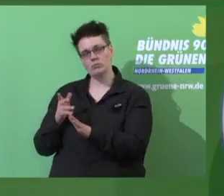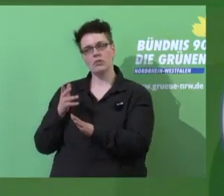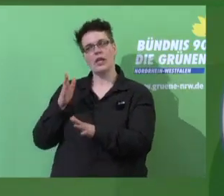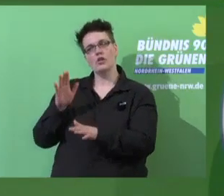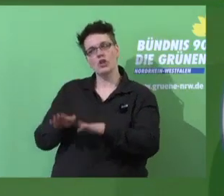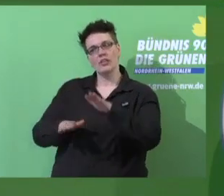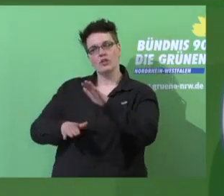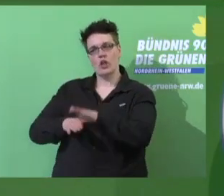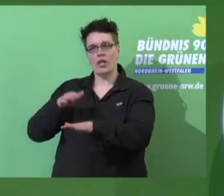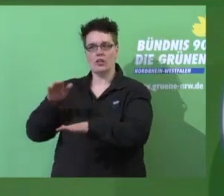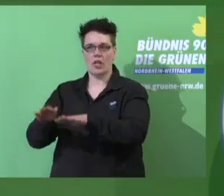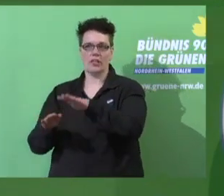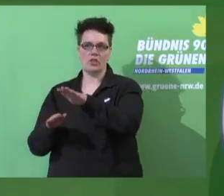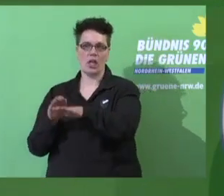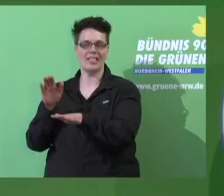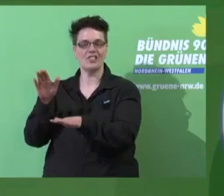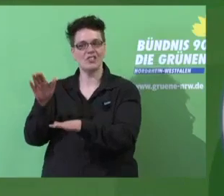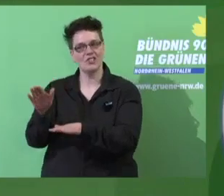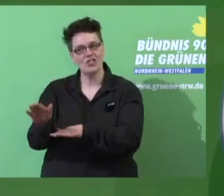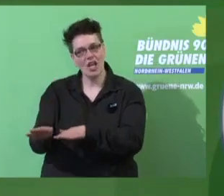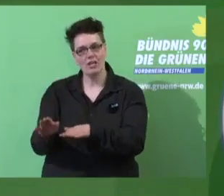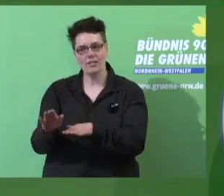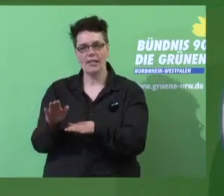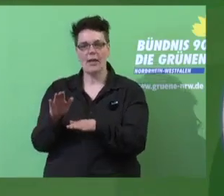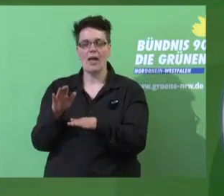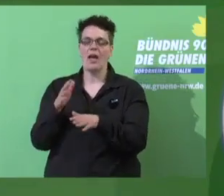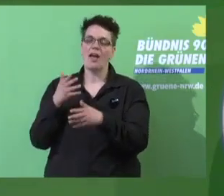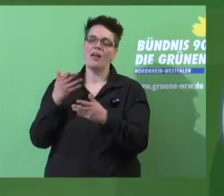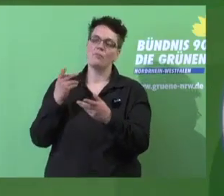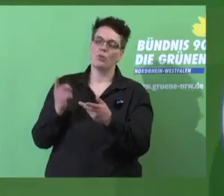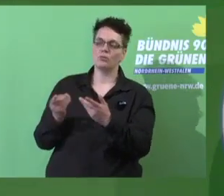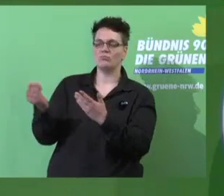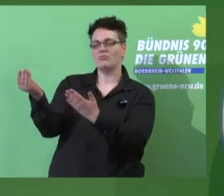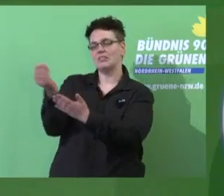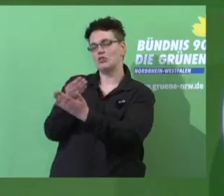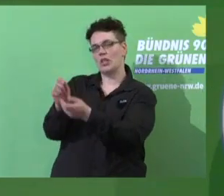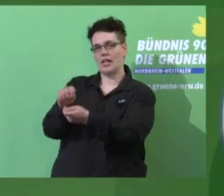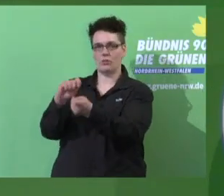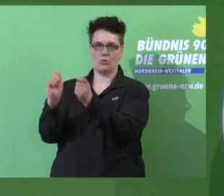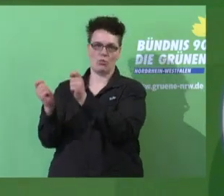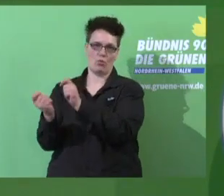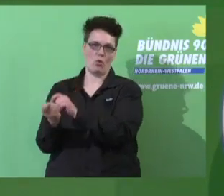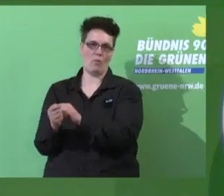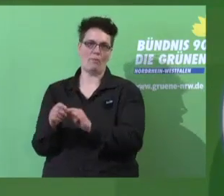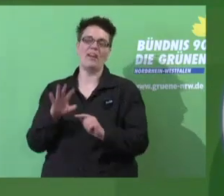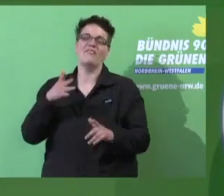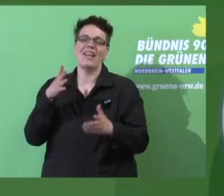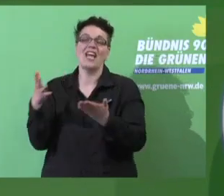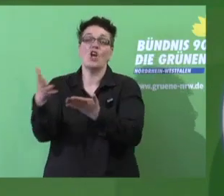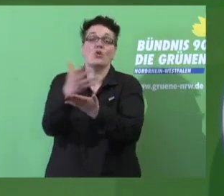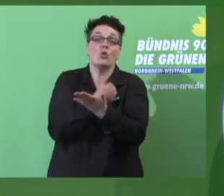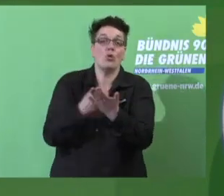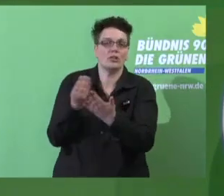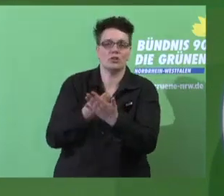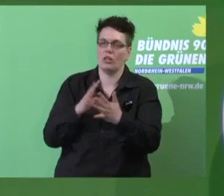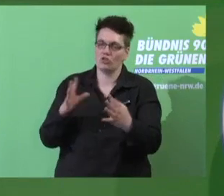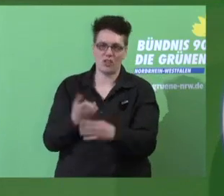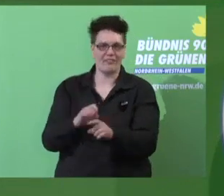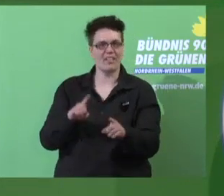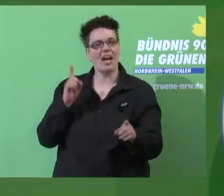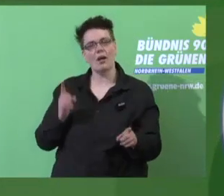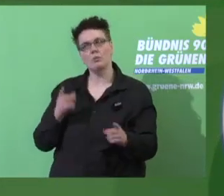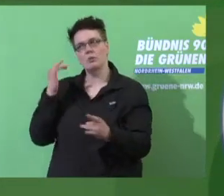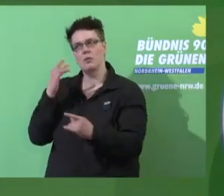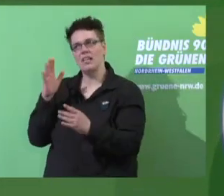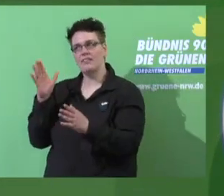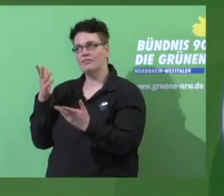ökologisch, aber wenigstens so gestalten, dass er unser Klima nicht zerstört, dass er unser Klima nicht ruiniert. In den Städten braucht